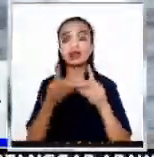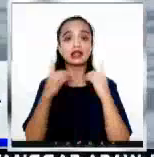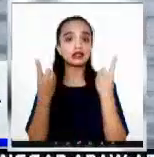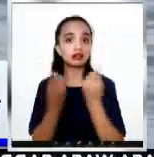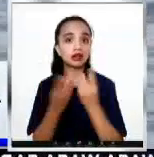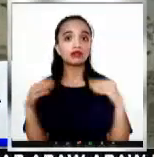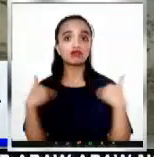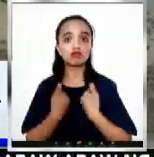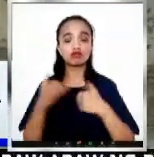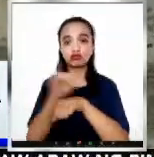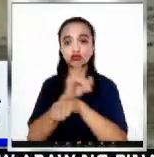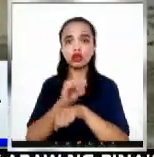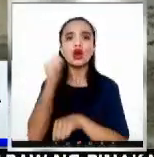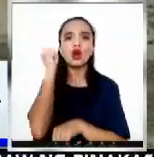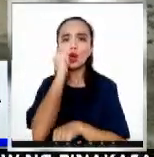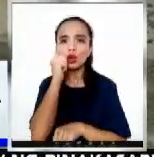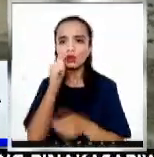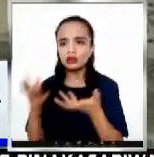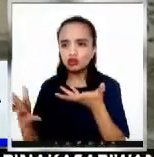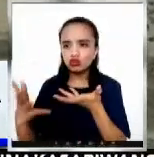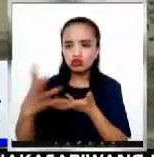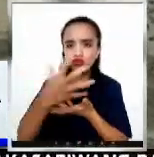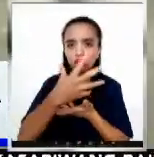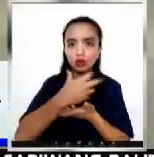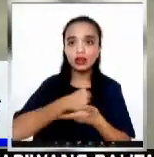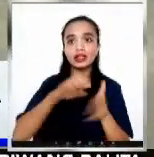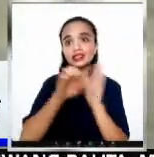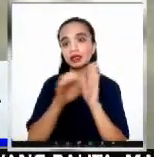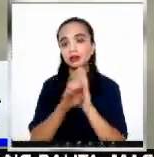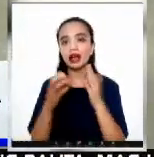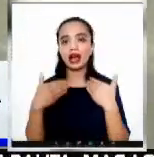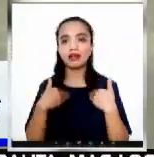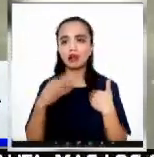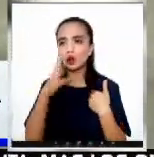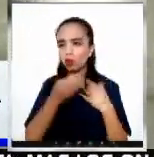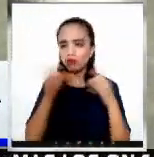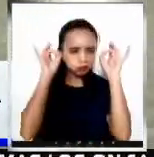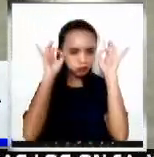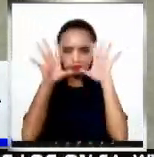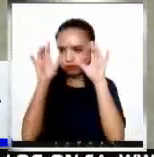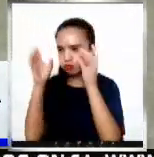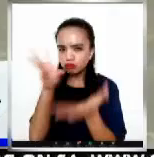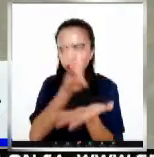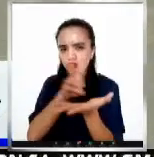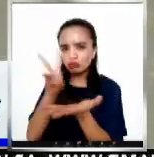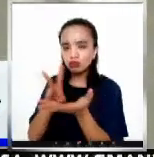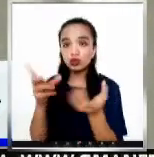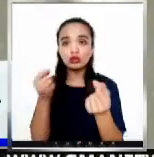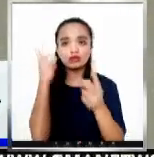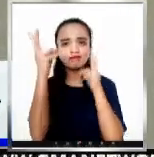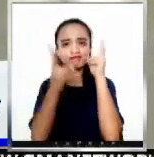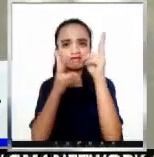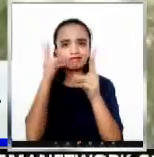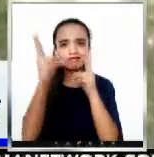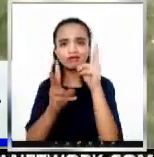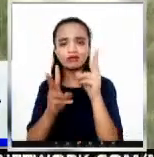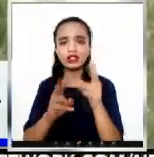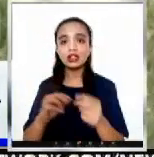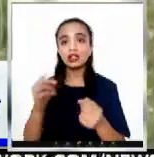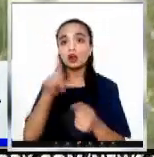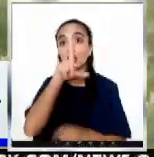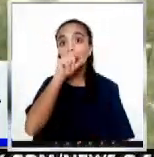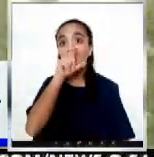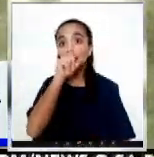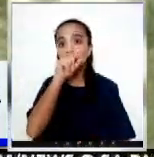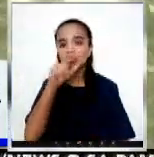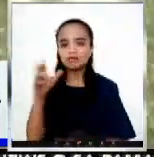ng samples sa mga lugar na itinuturing na high risk o yung mga lugar na binibisita o pinupuntahan ng mga migratory birds. Kabilang dito